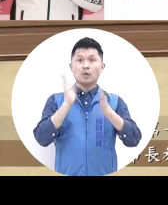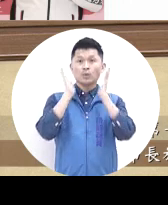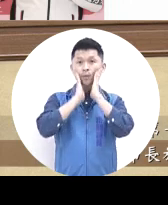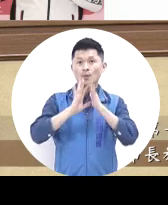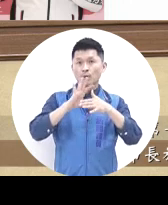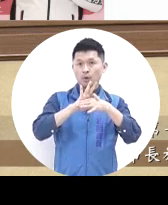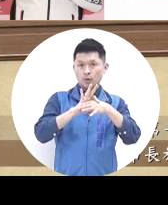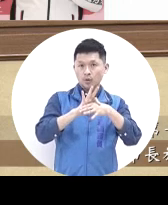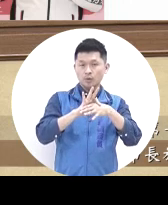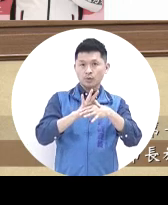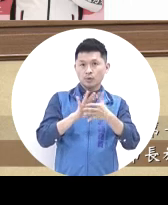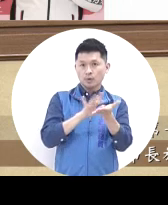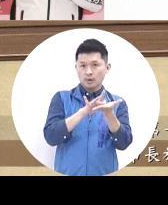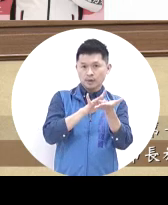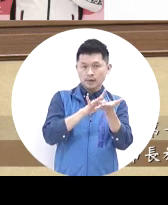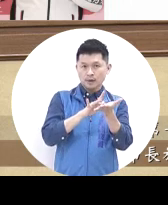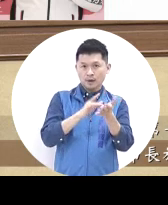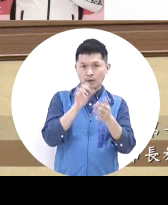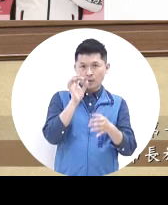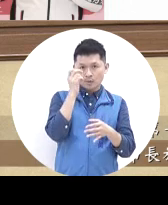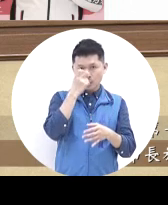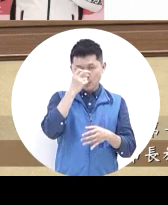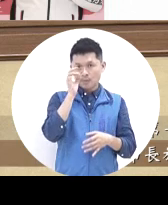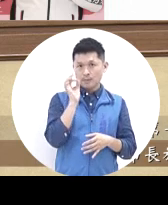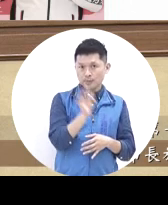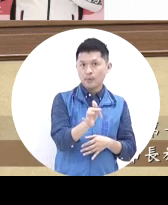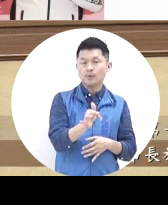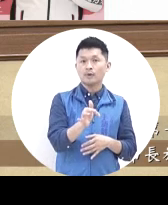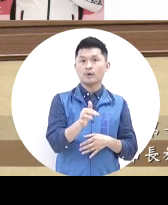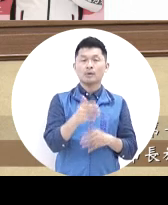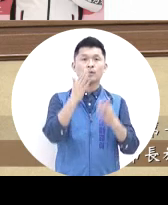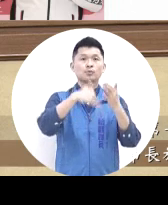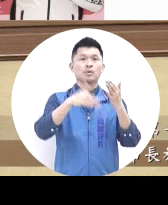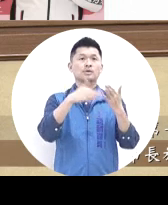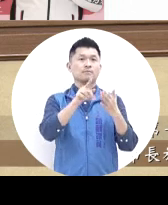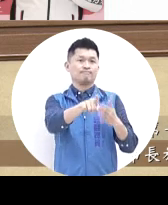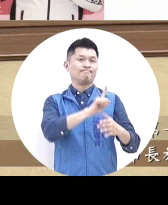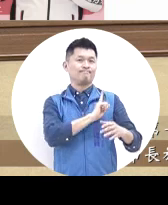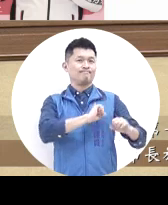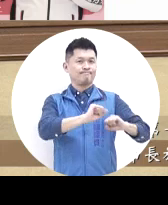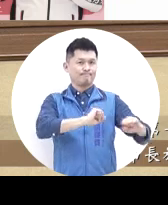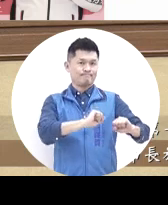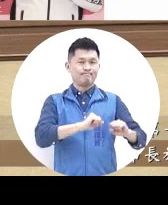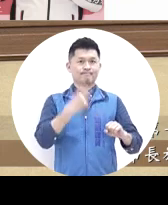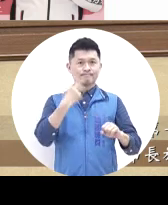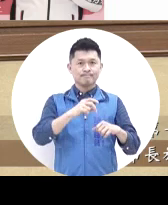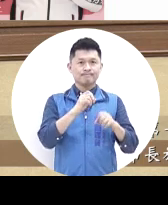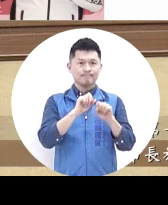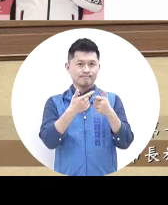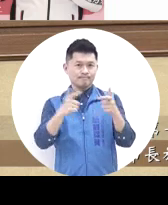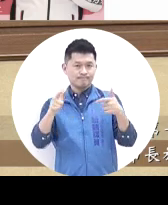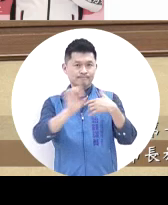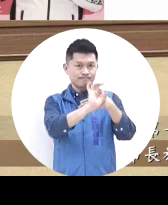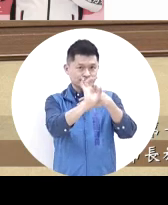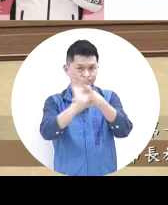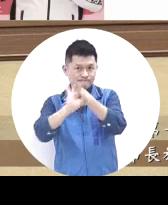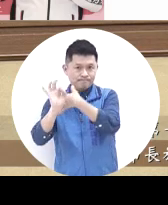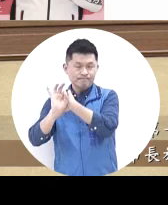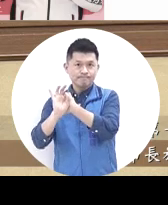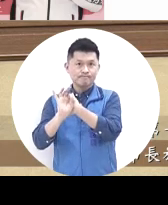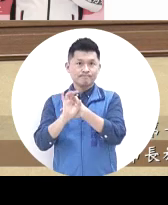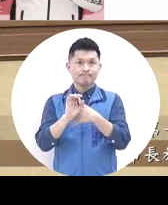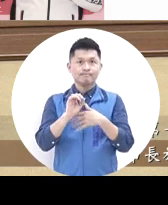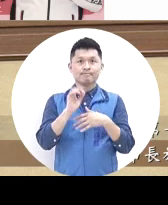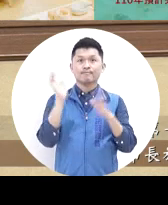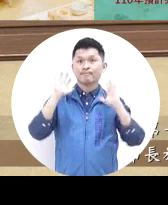剂，请学校落实自主检验，多管齐下，用行动来守护我们400,000孩童的